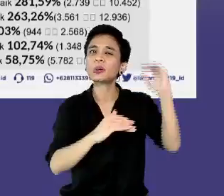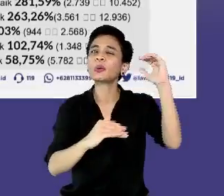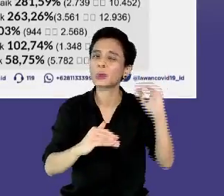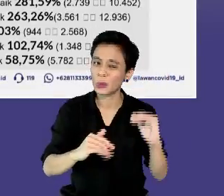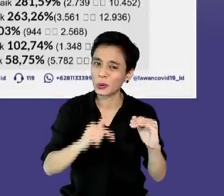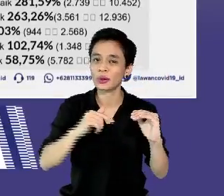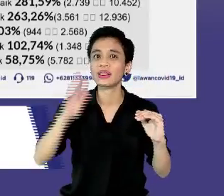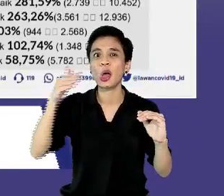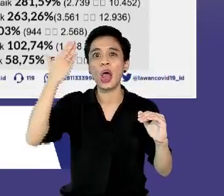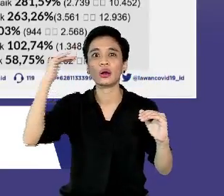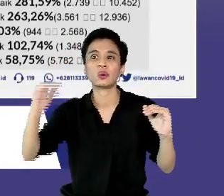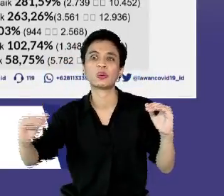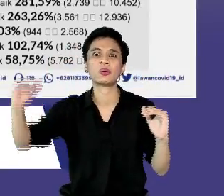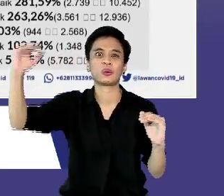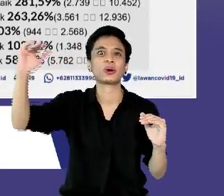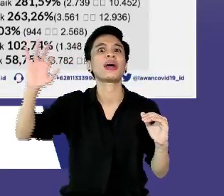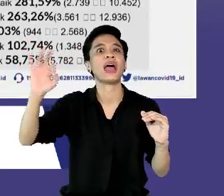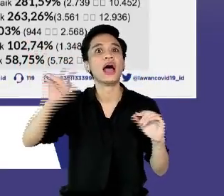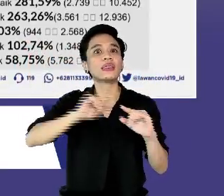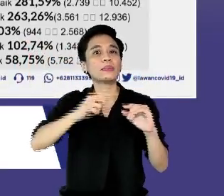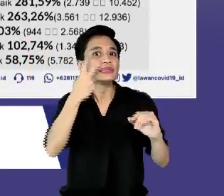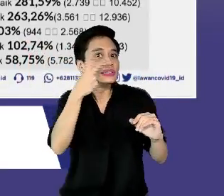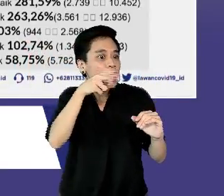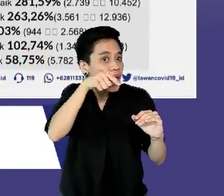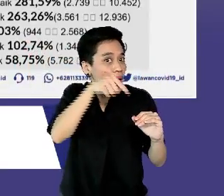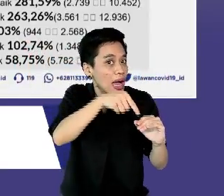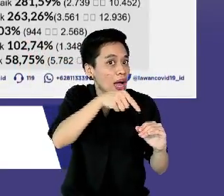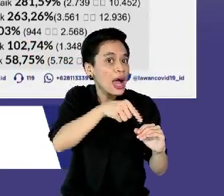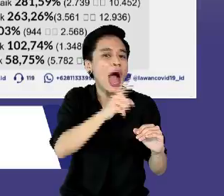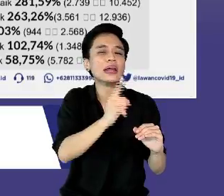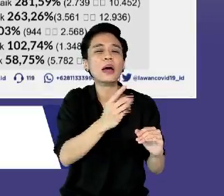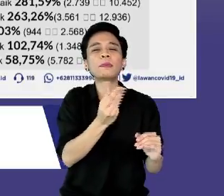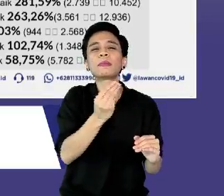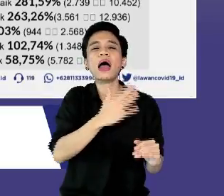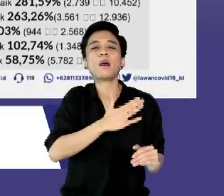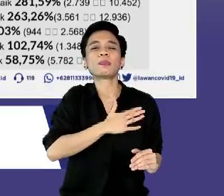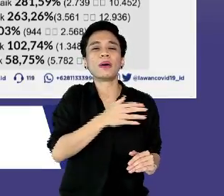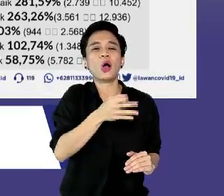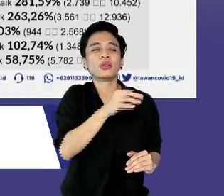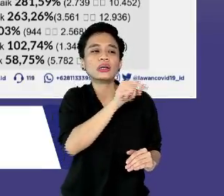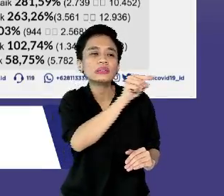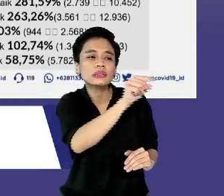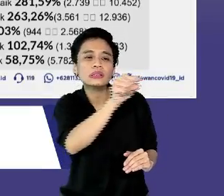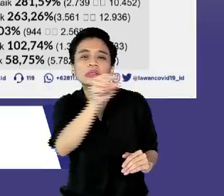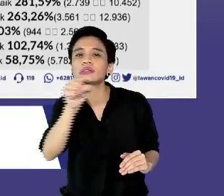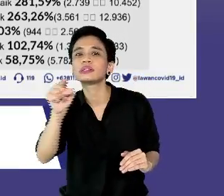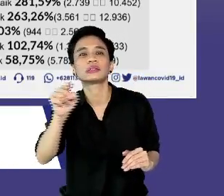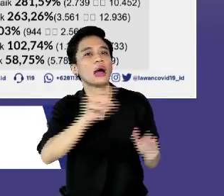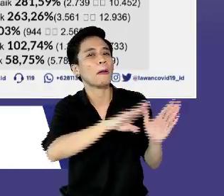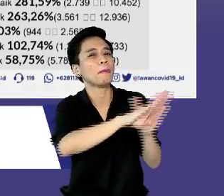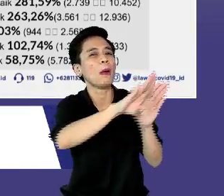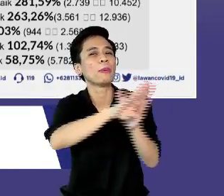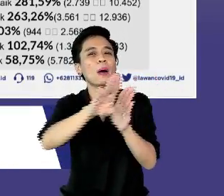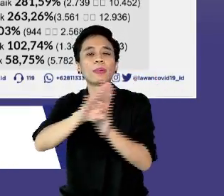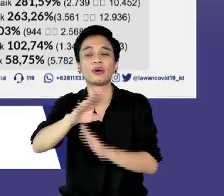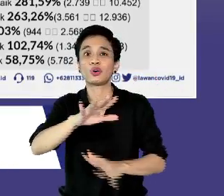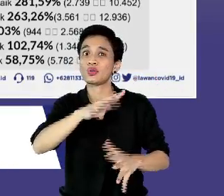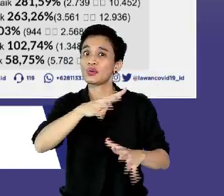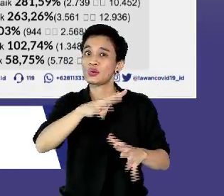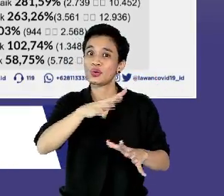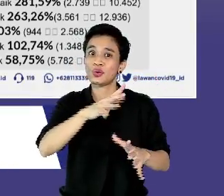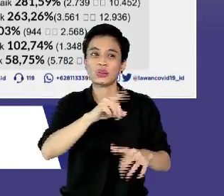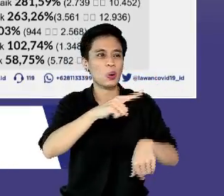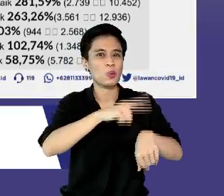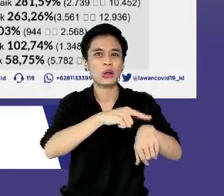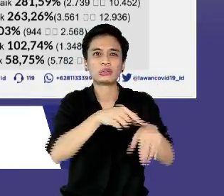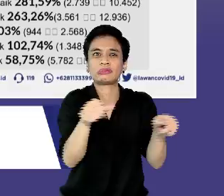sebesar tahun lalu, namun pada beberapa kabupaten kota tertentu, terjadi kenaikan kasus yang sangat signifikan dalam rentang waktu